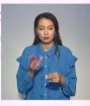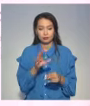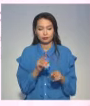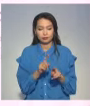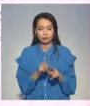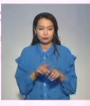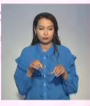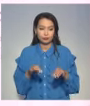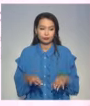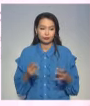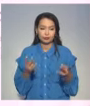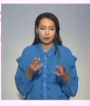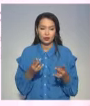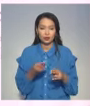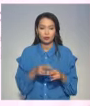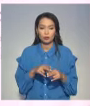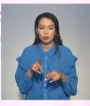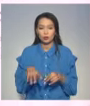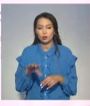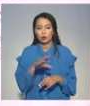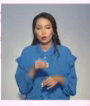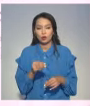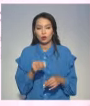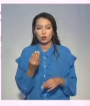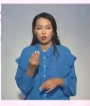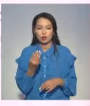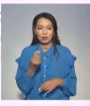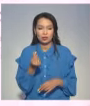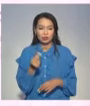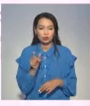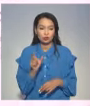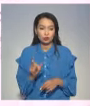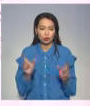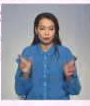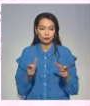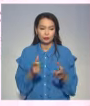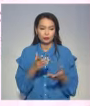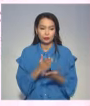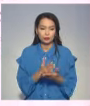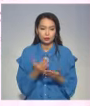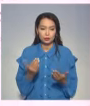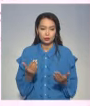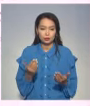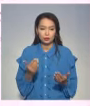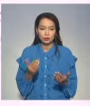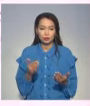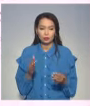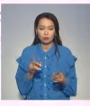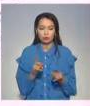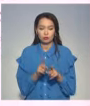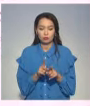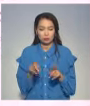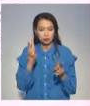төле. Бұл маған жағдайда бұлардың шоттарын жаңағы бұғаттап жатыр. Ал бұл әрі сол арқылы күн көріп отқан кәсіпкер болғаннан кейін, өзінің отбасын